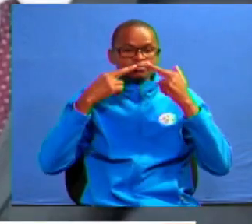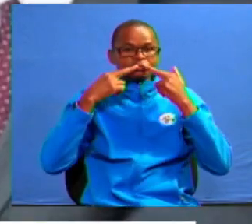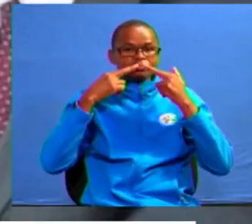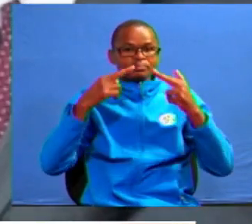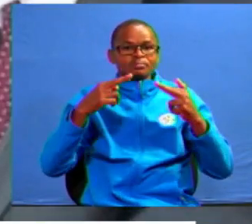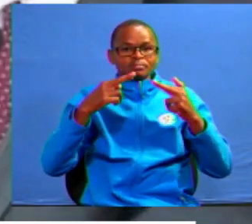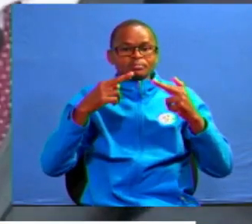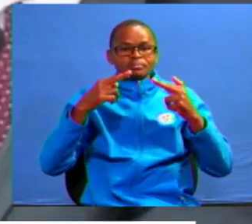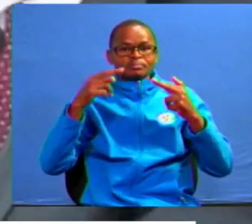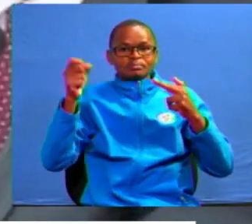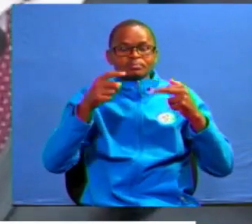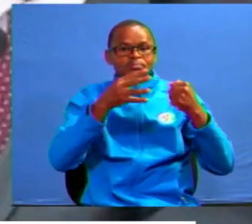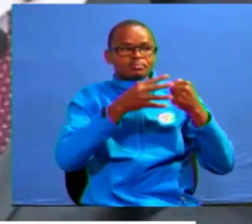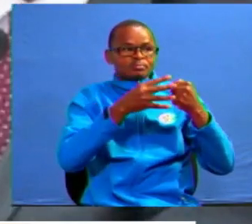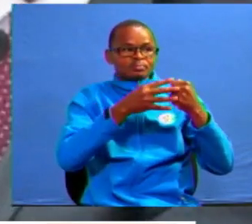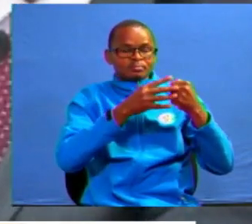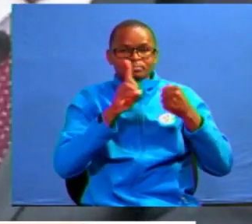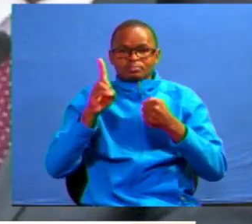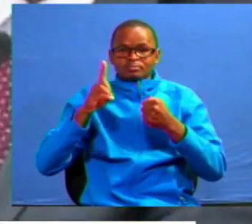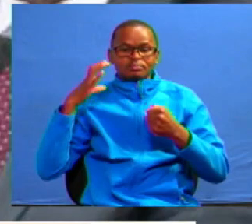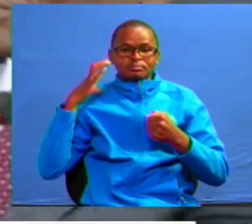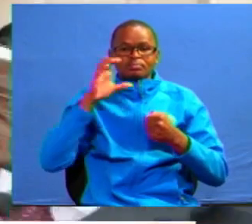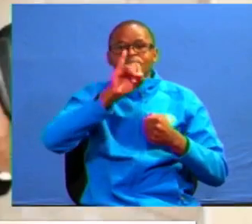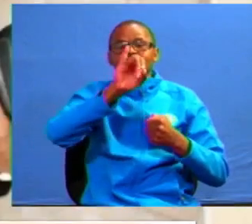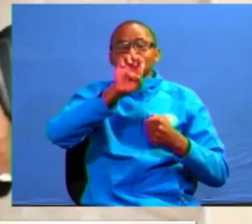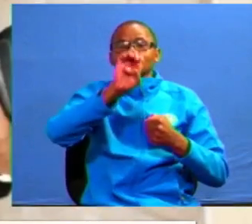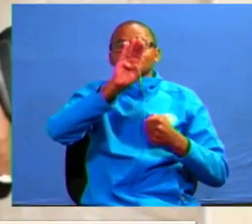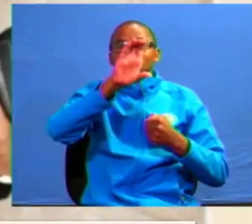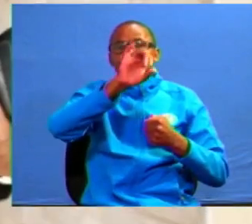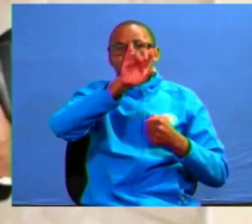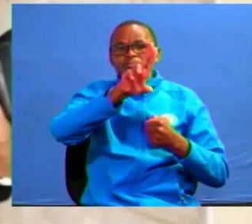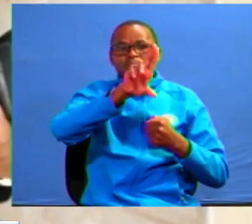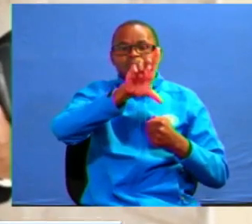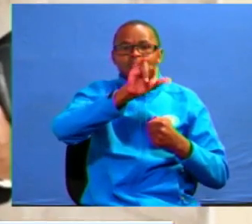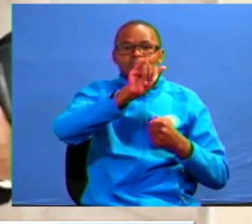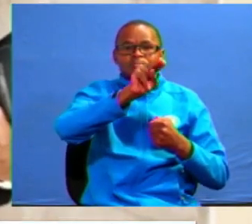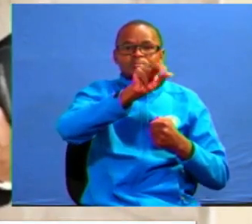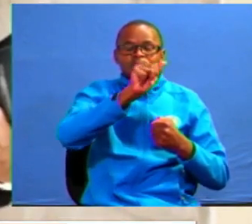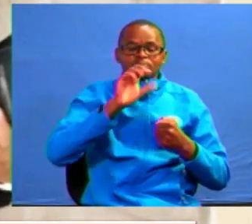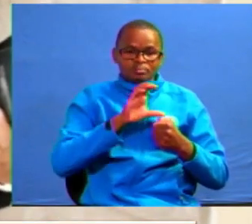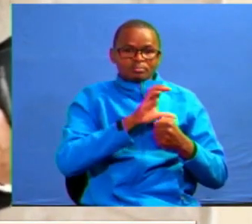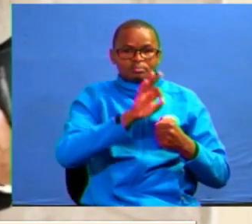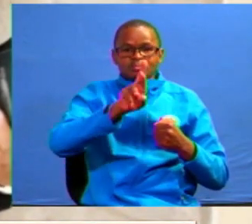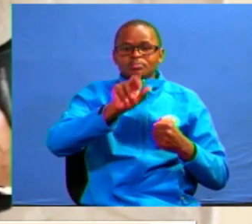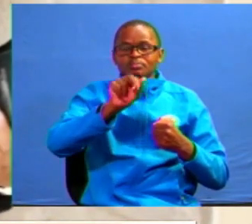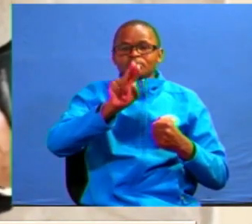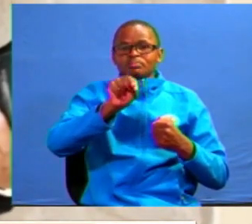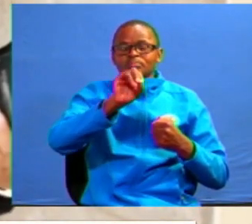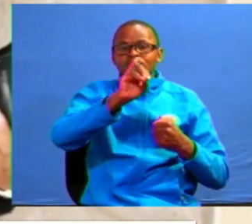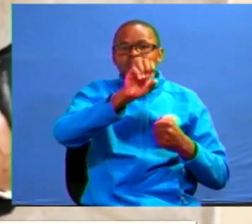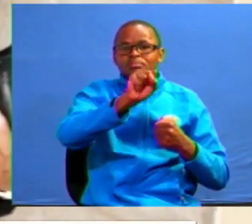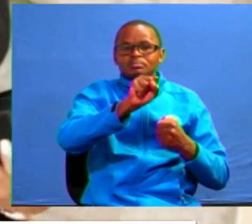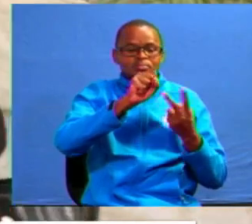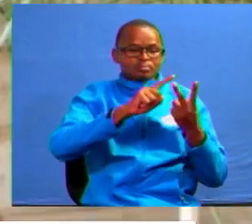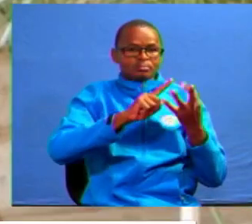urais Agosti 9, makamu mwenyekiti wa IEBC Juliana Cherera na makamishna Francis Wanderi na